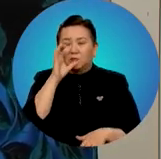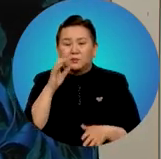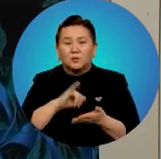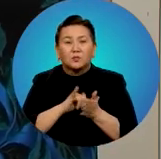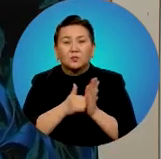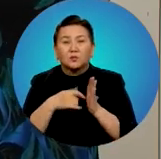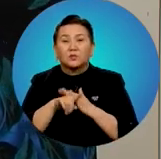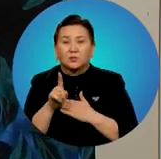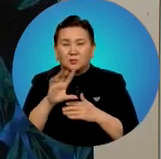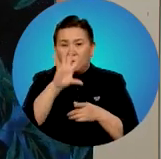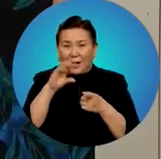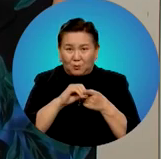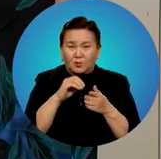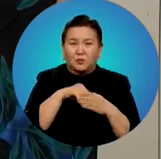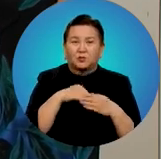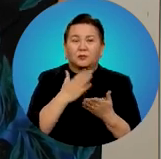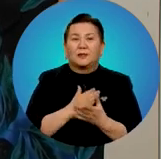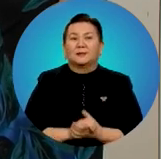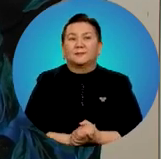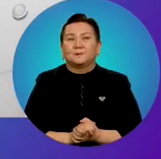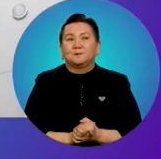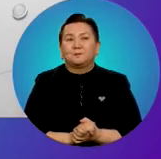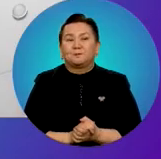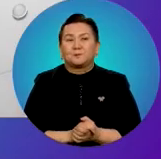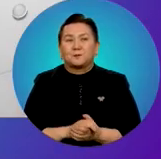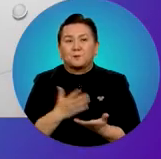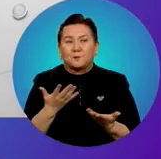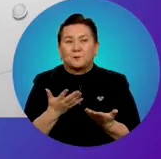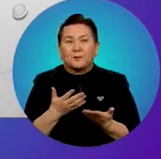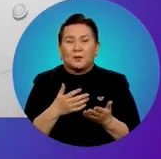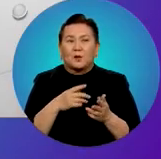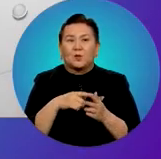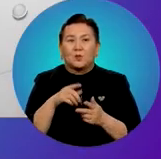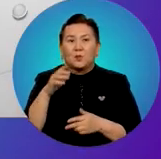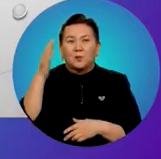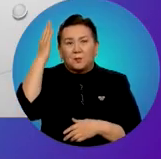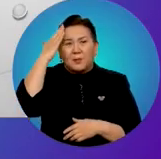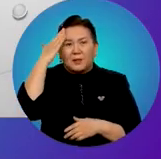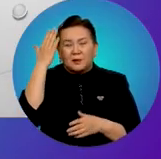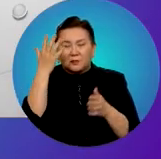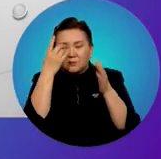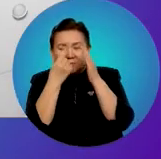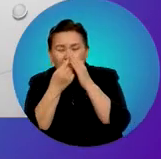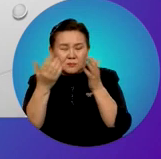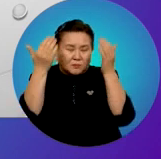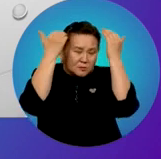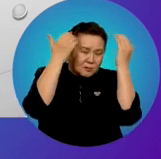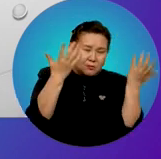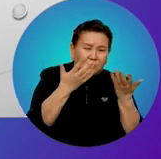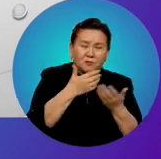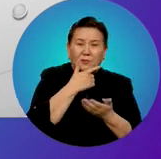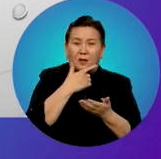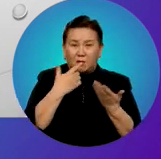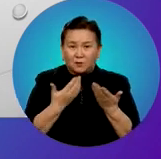хувьд эсрэгцсэн ийм дүрслэлийг бол авсан байна. За нөгөө талаасаа малгын чинээ нэмэр гэсэн. Үнэхээр нөмөрлөх юм байхгүй, төшөх юм байхгүй, зэрийн